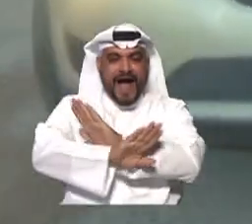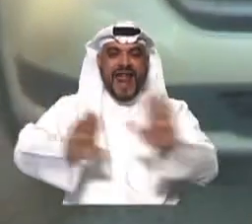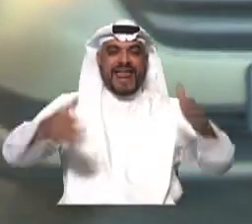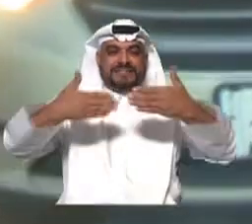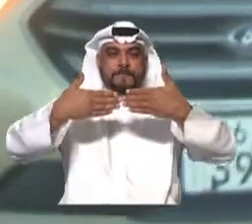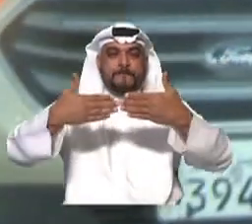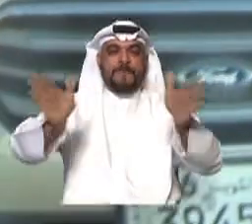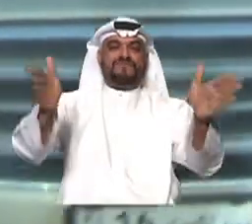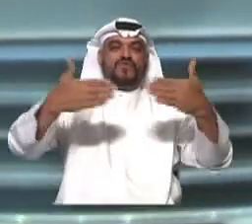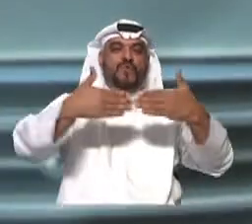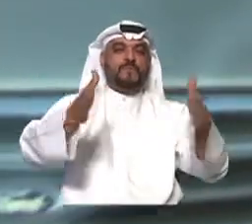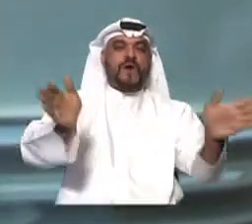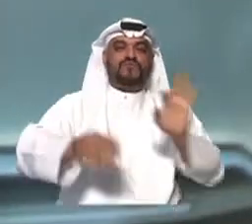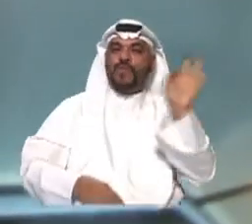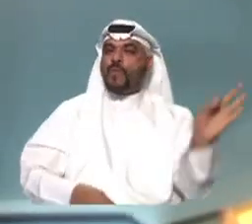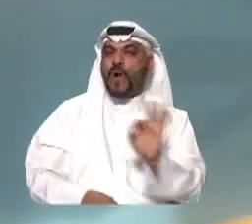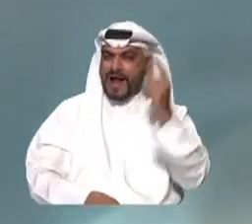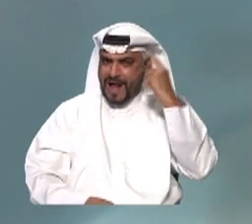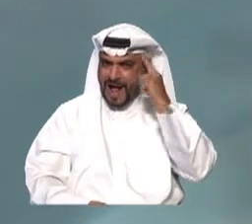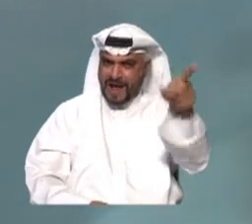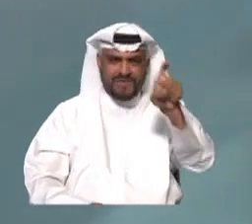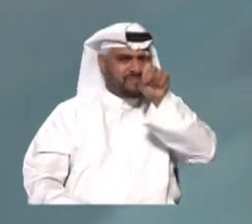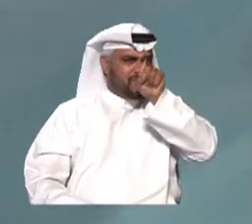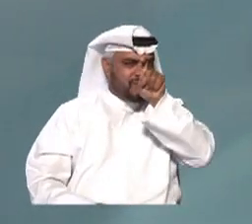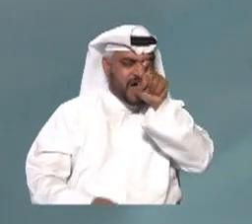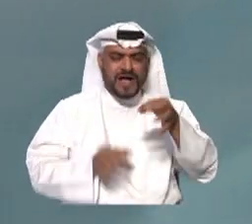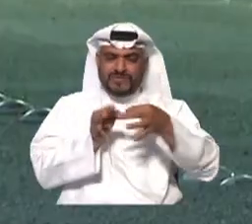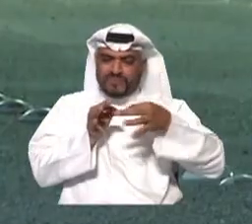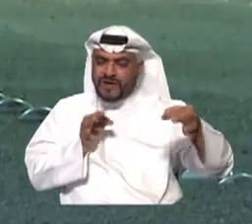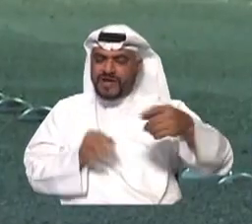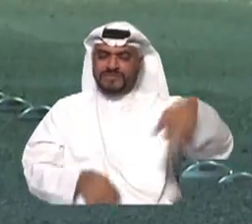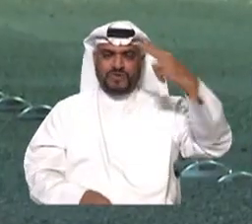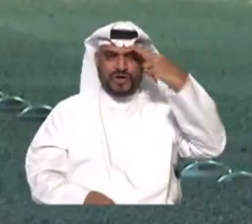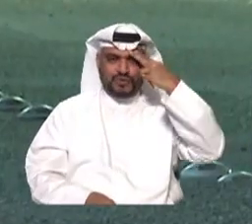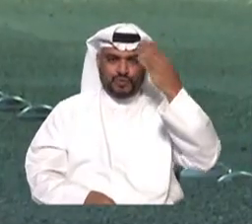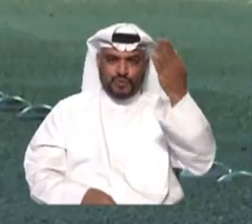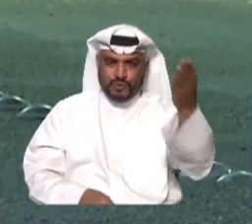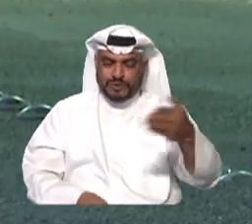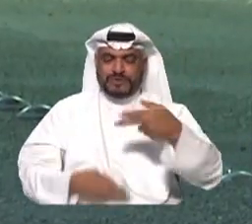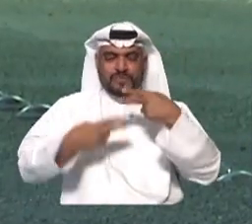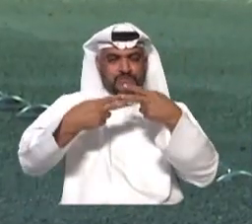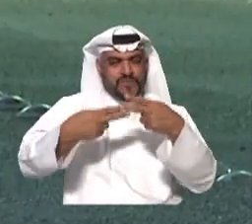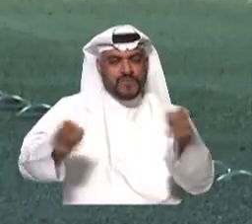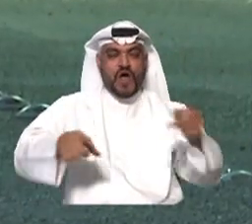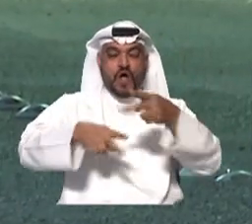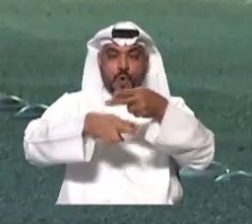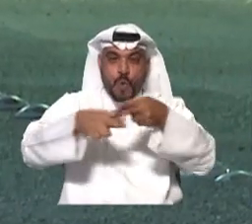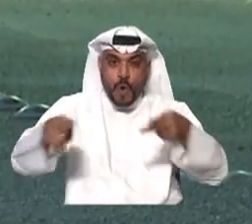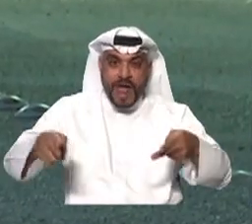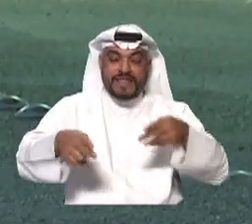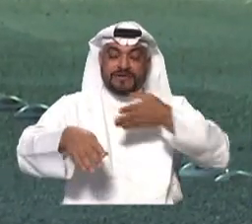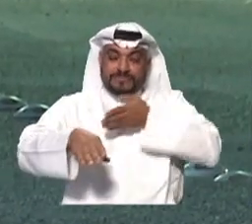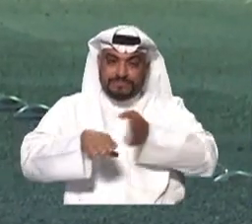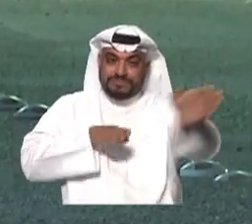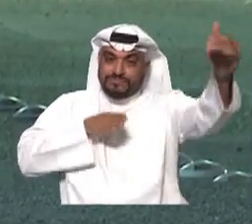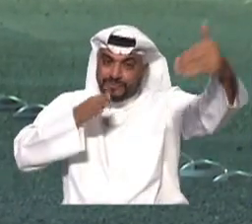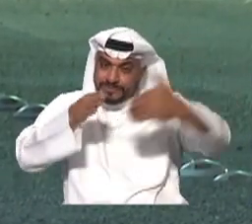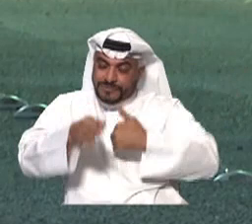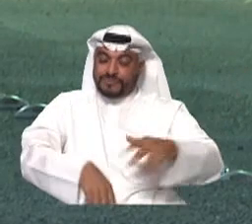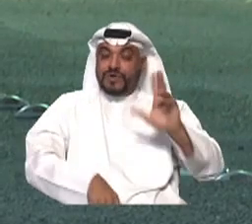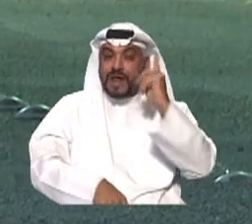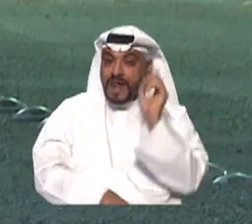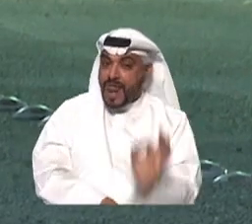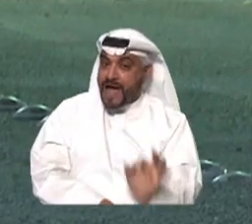لهم ولأقربائهم من الدرجة الأولى ومرافقيهم من العمالة المنزلية ممن تلقوا اللقاح